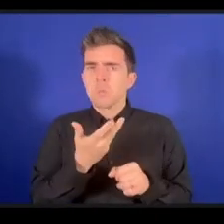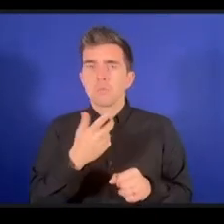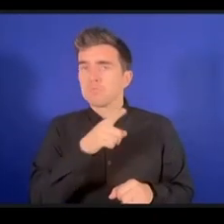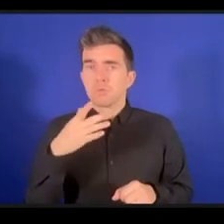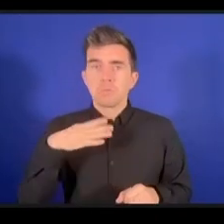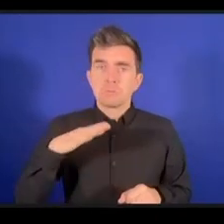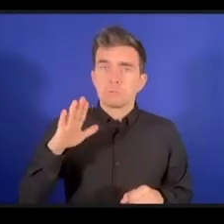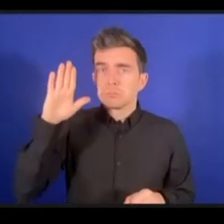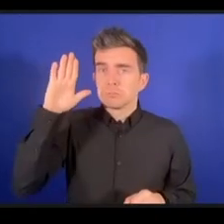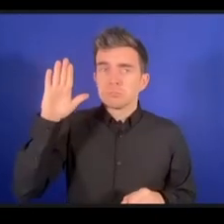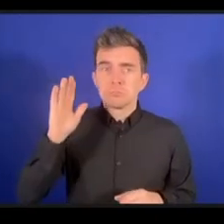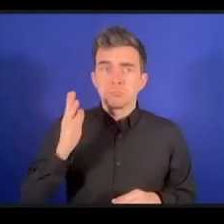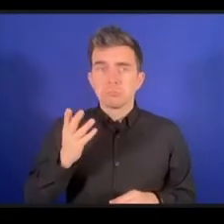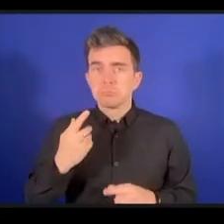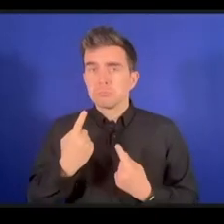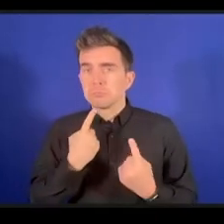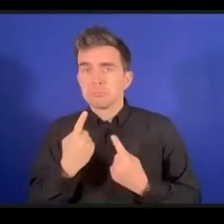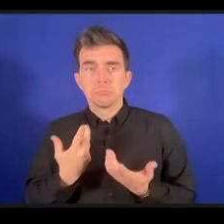我想讲一讲 Digital Health and